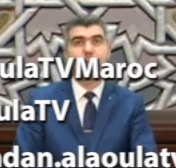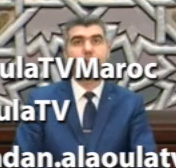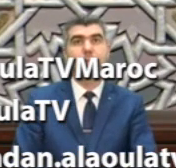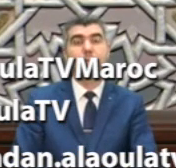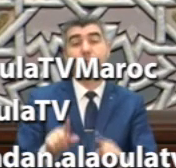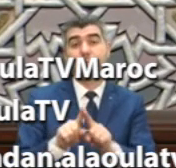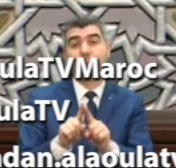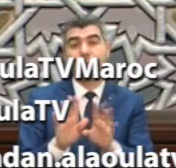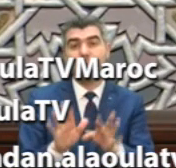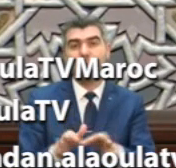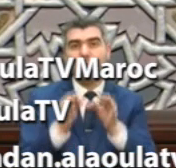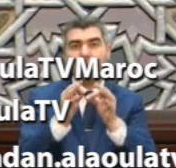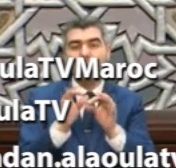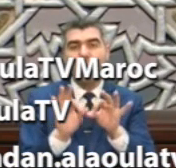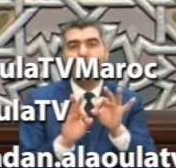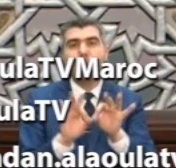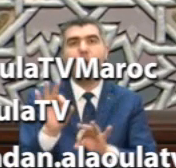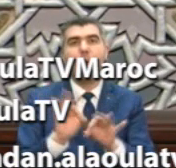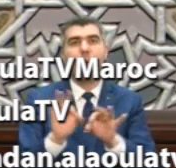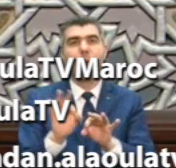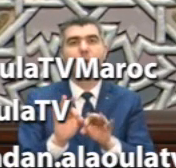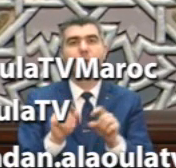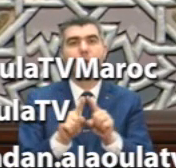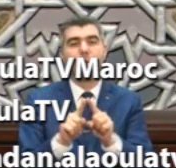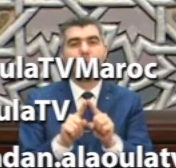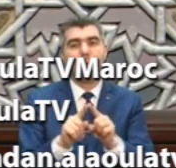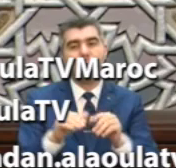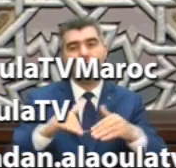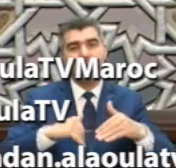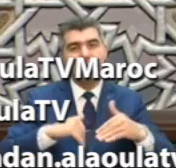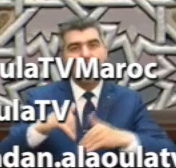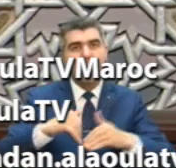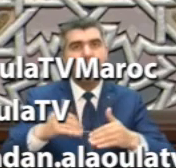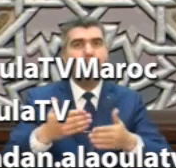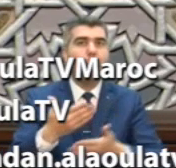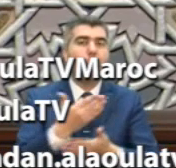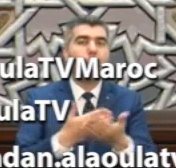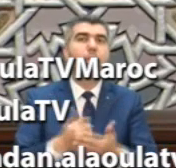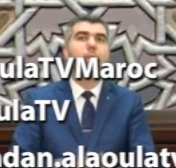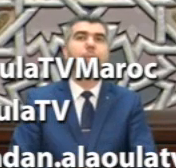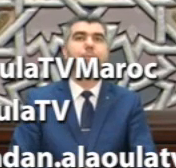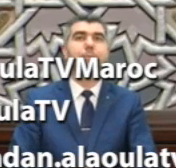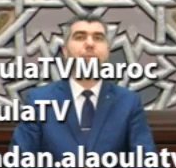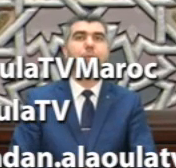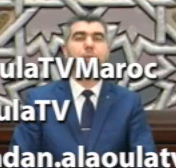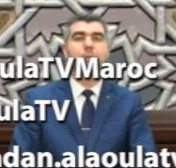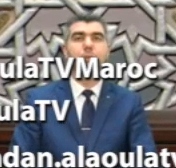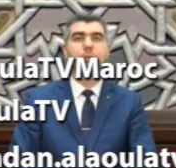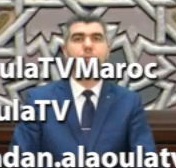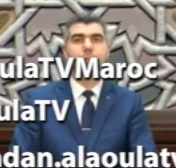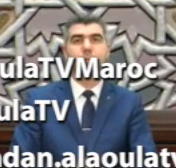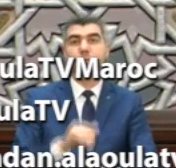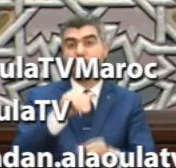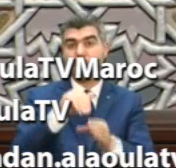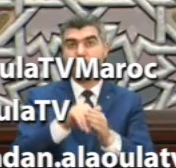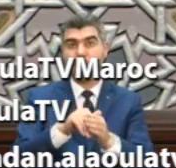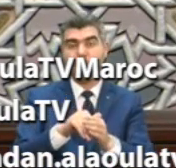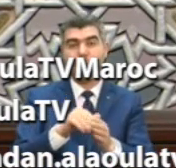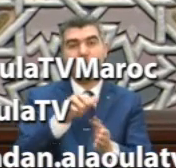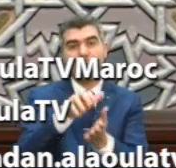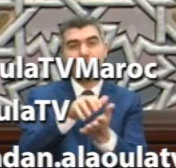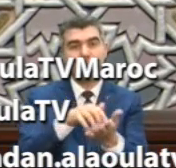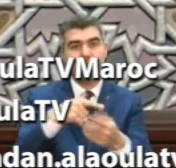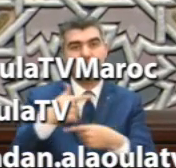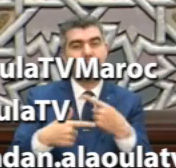بتقييم نجاعة الإجراءات المتخذة في مجال السلامة الطرقية للسيدات والسادة النواب عن فريق الأصالة